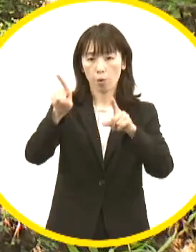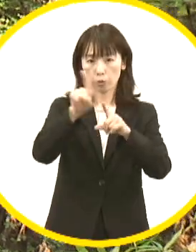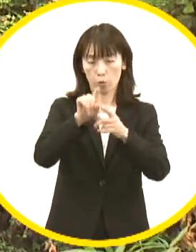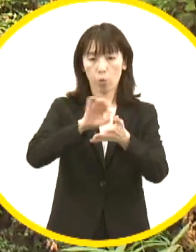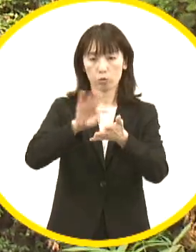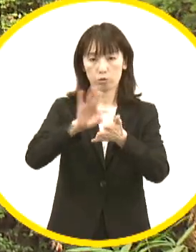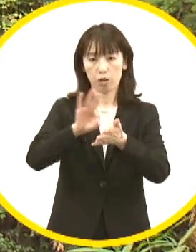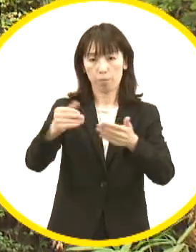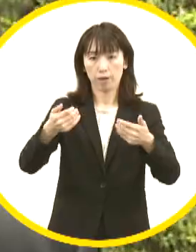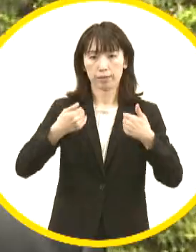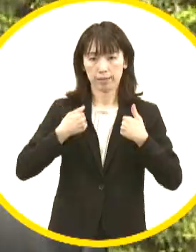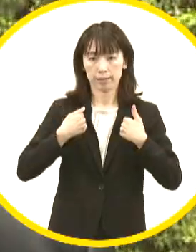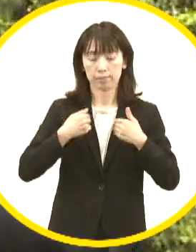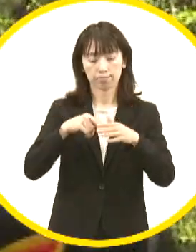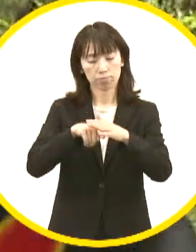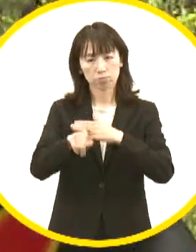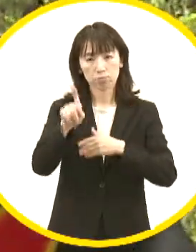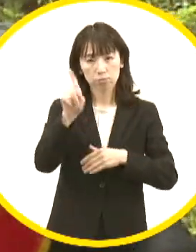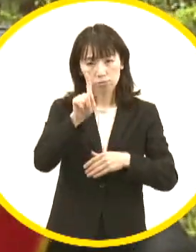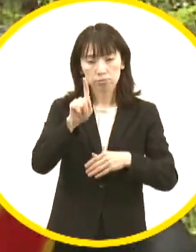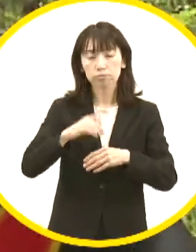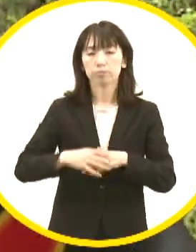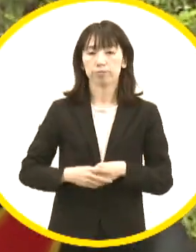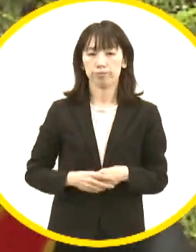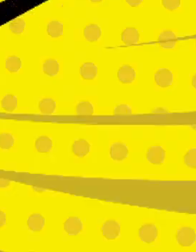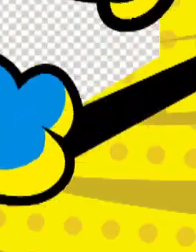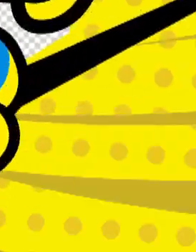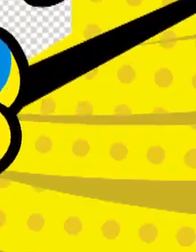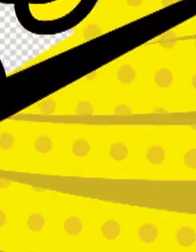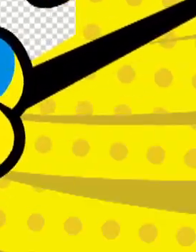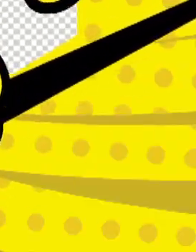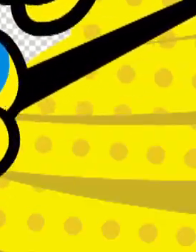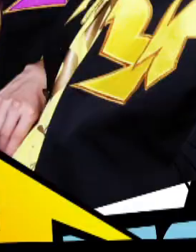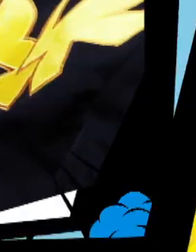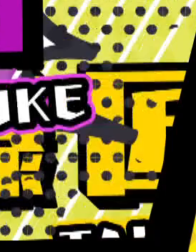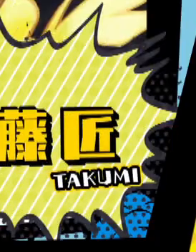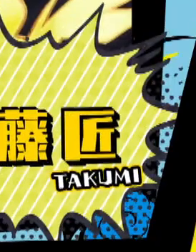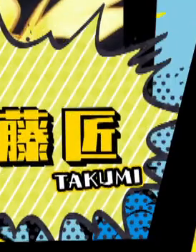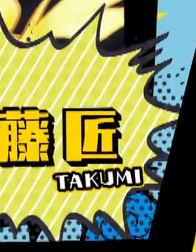と使うべき。どういうことでしょう。